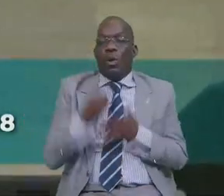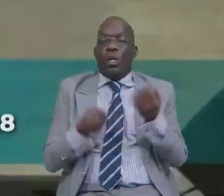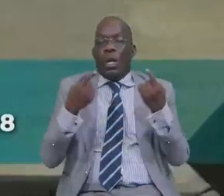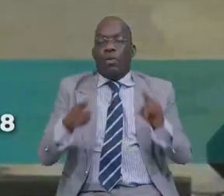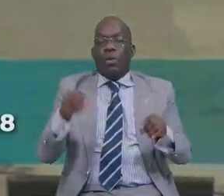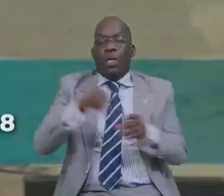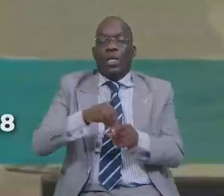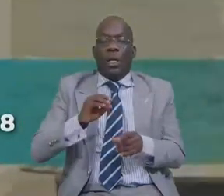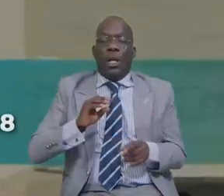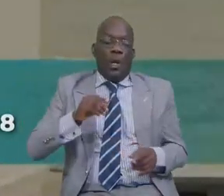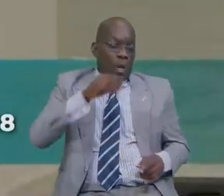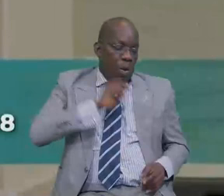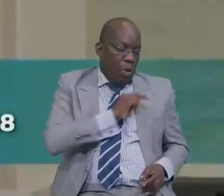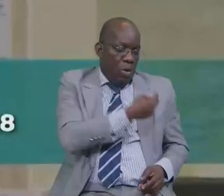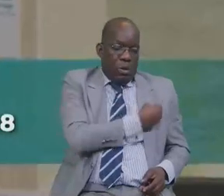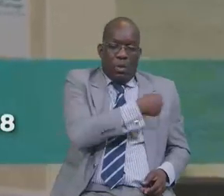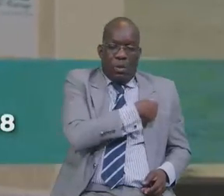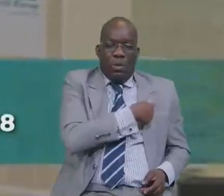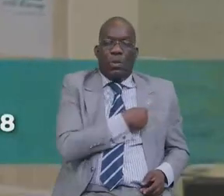Ce qui se passe en nous